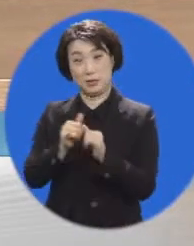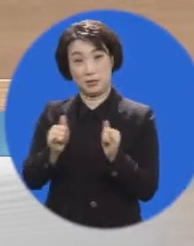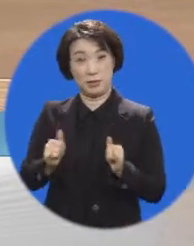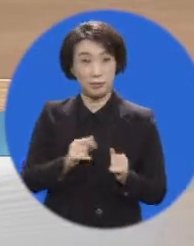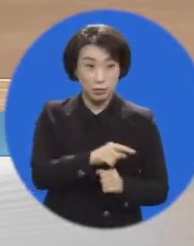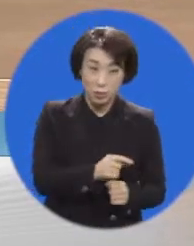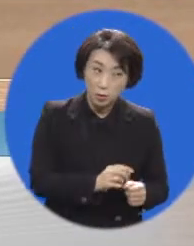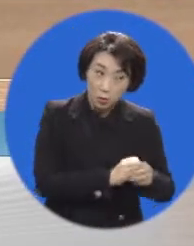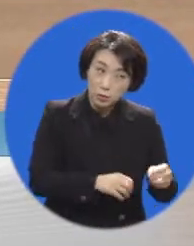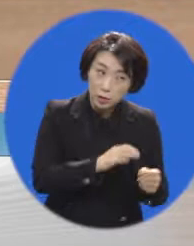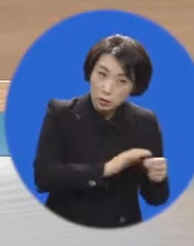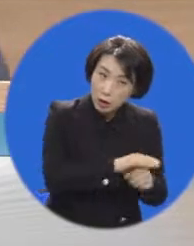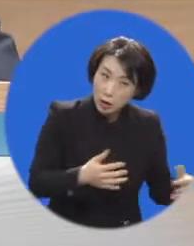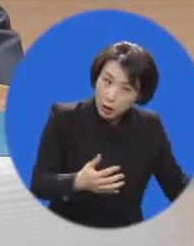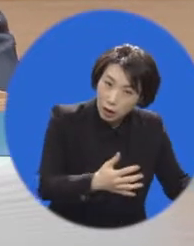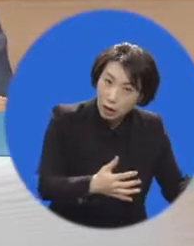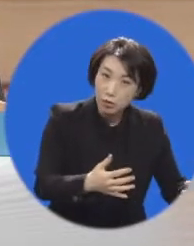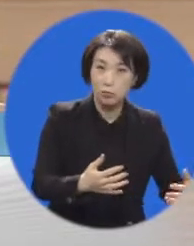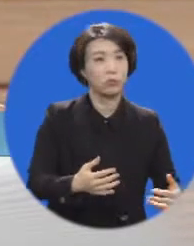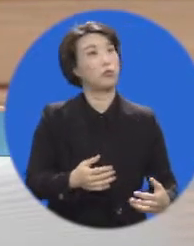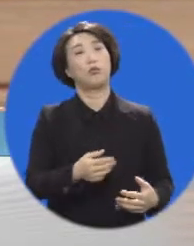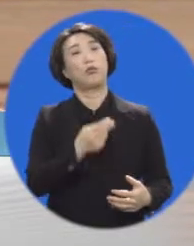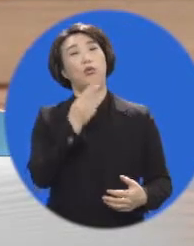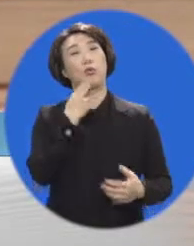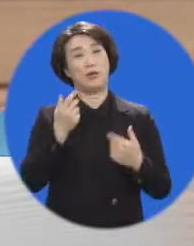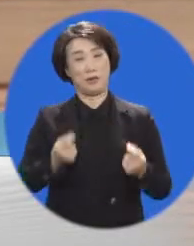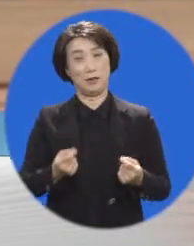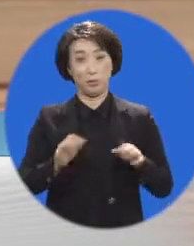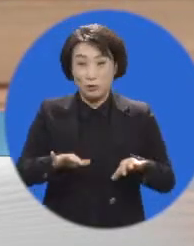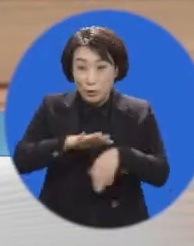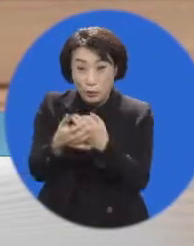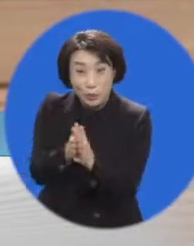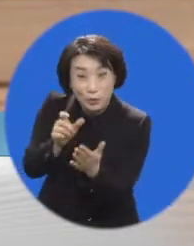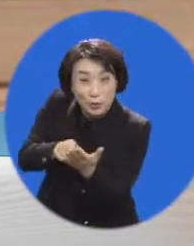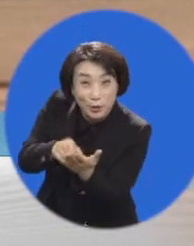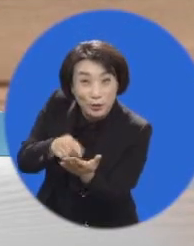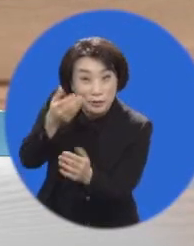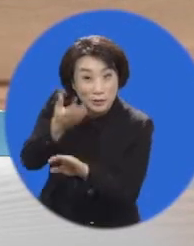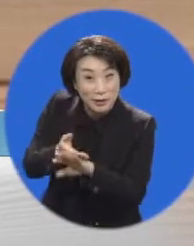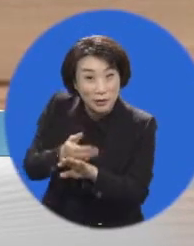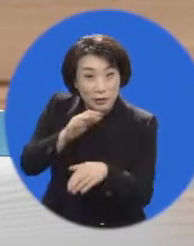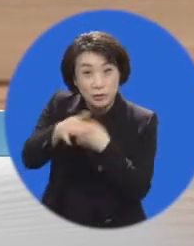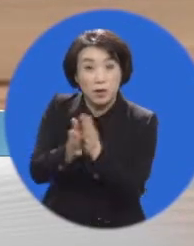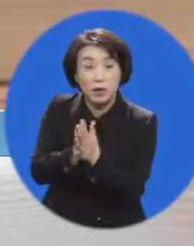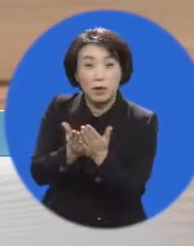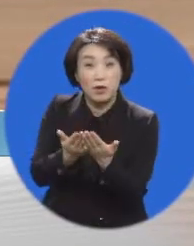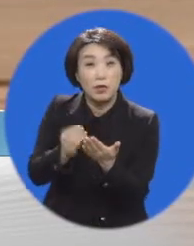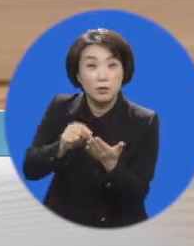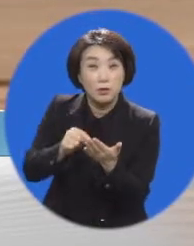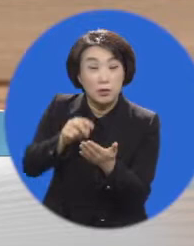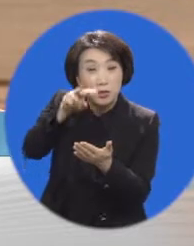별로 없는 것 같아. 근데 성경은 사랑하라고 했거든요.